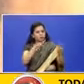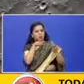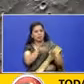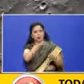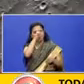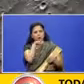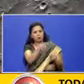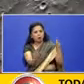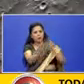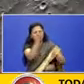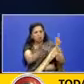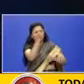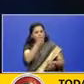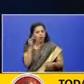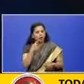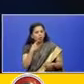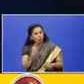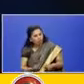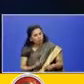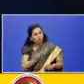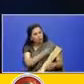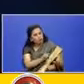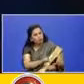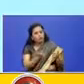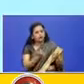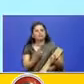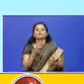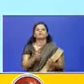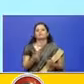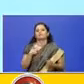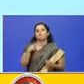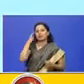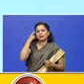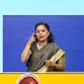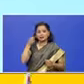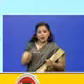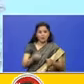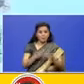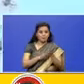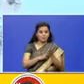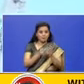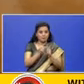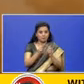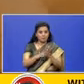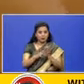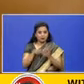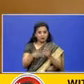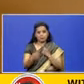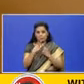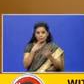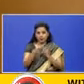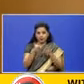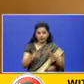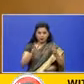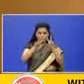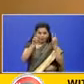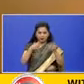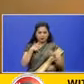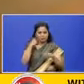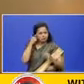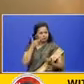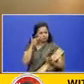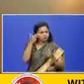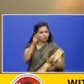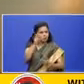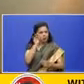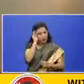उपलब्धियां देखकर हैरान है। इसलिए मैंने सोचा मन की बात के श्रोताओं को ये बताकर मैं उनकी